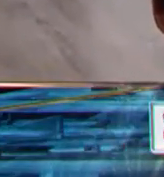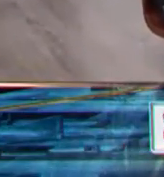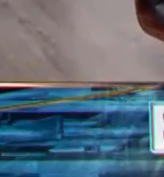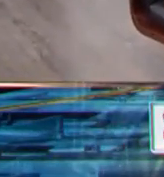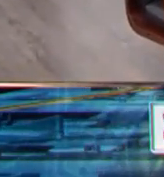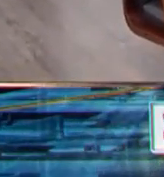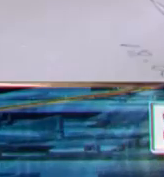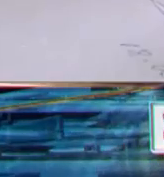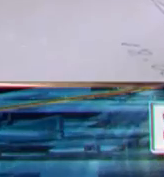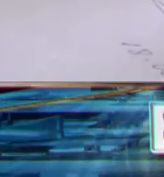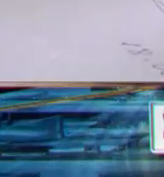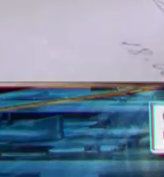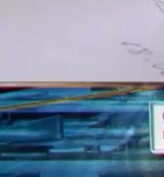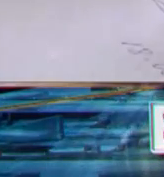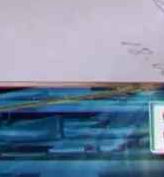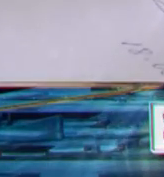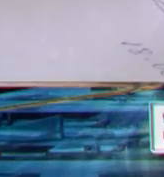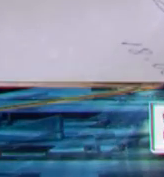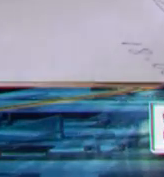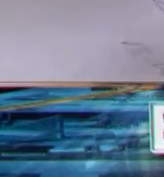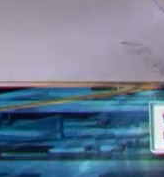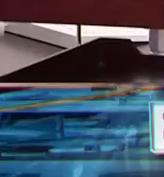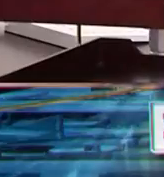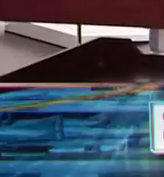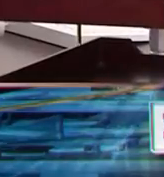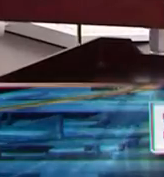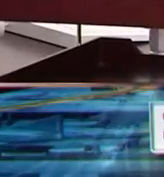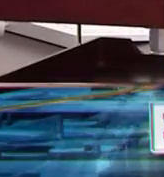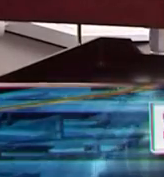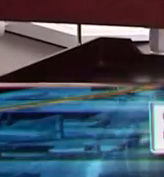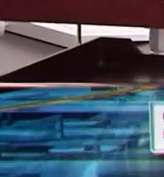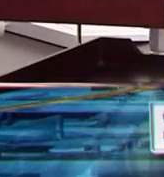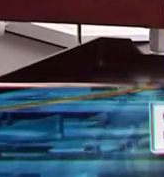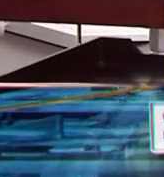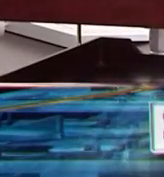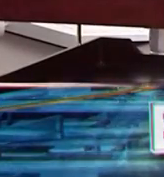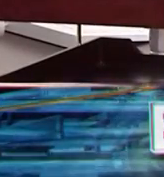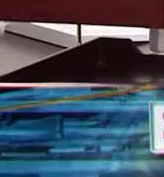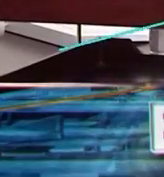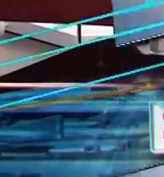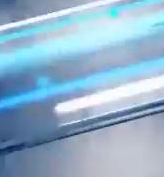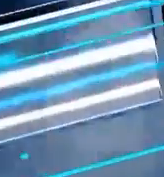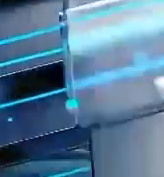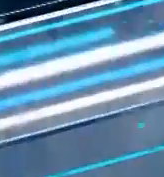Бүгін облыс әкімі Шонжыда қоғамдық қабылда өткізді. 30 адамды тыңдап, елдің мұң мұқтажын анықтады.